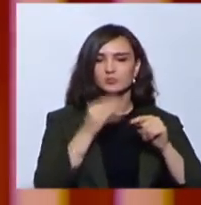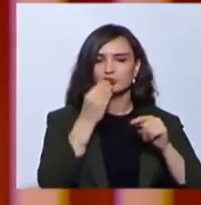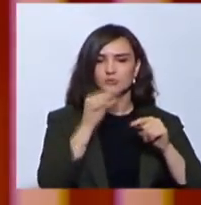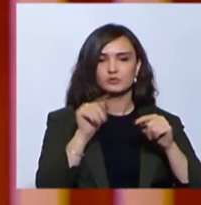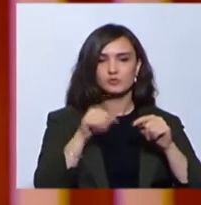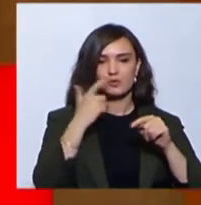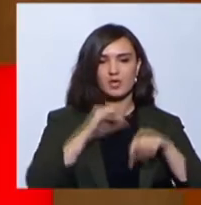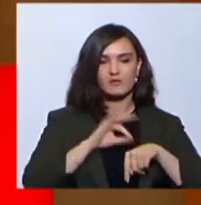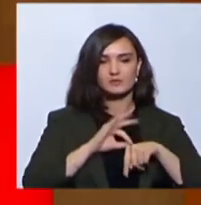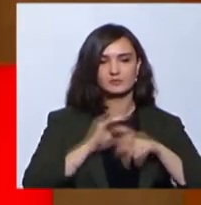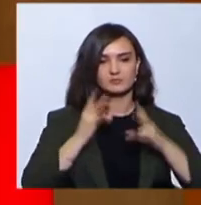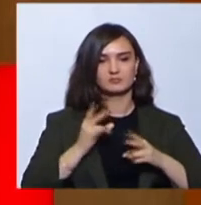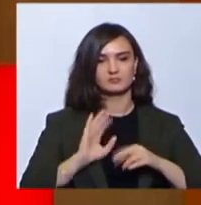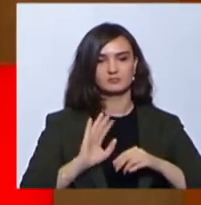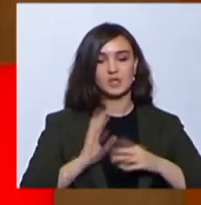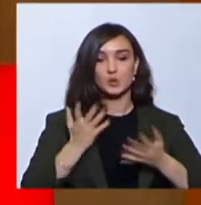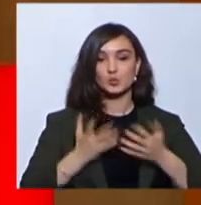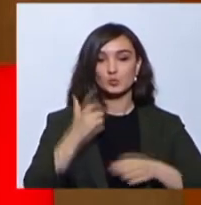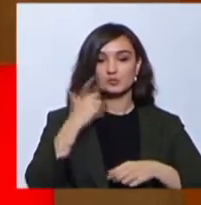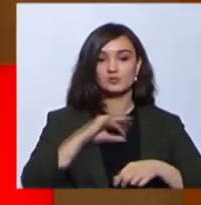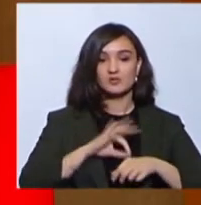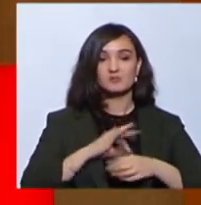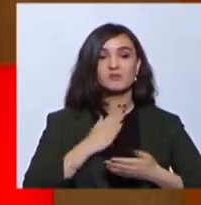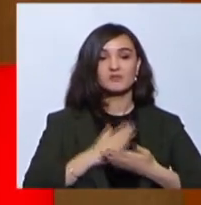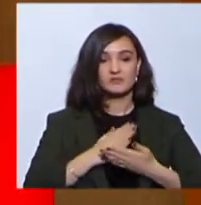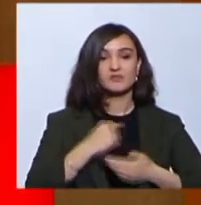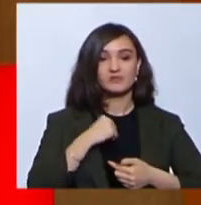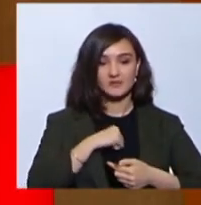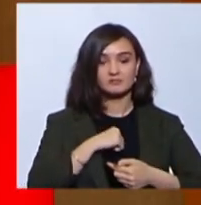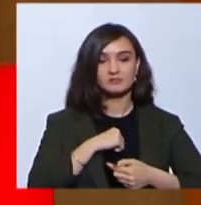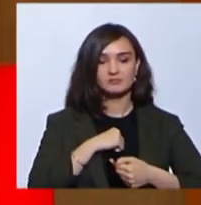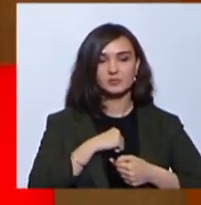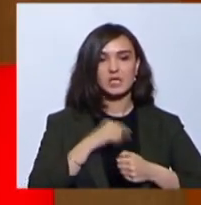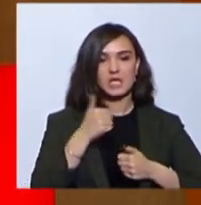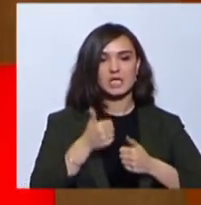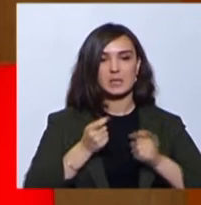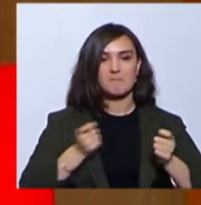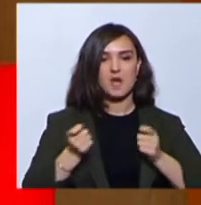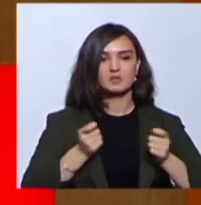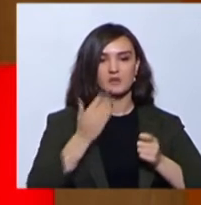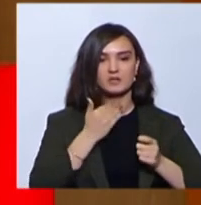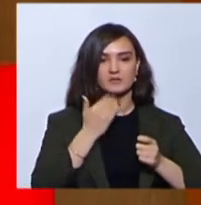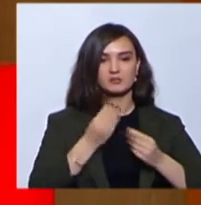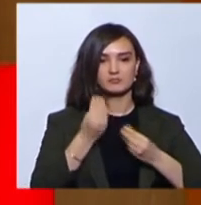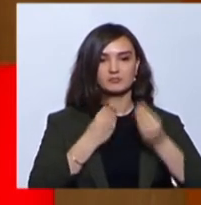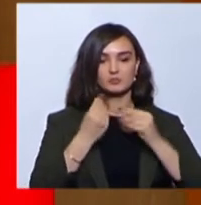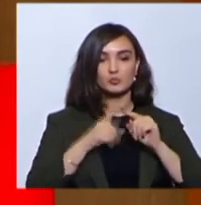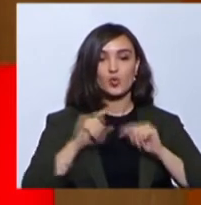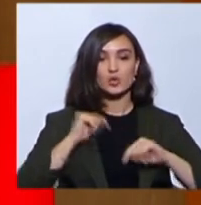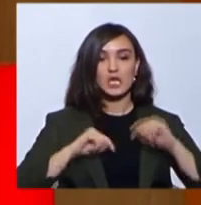თავიდან ასაცილებლადაც და თუ დაავადება გვაქვს, აი ამ პროცესში ეფექტური მართვისათვის, იმიტომ რომ